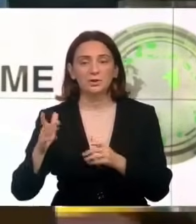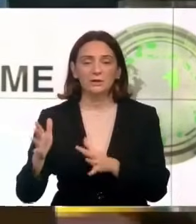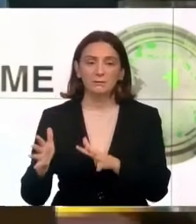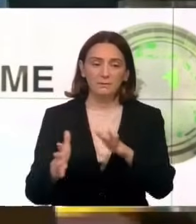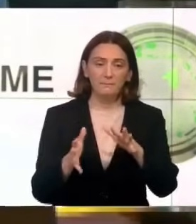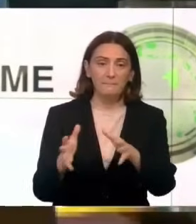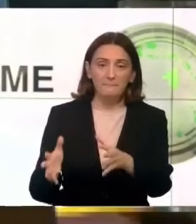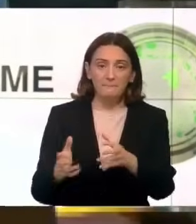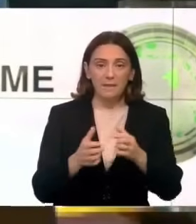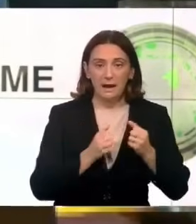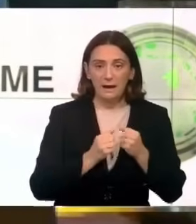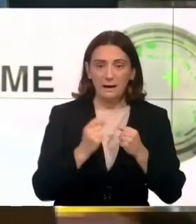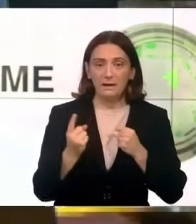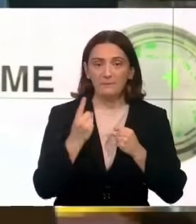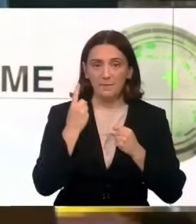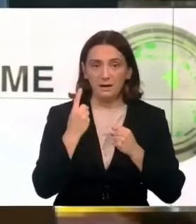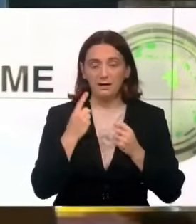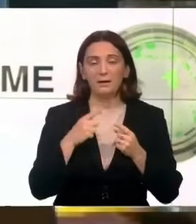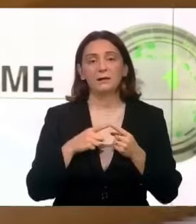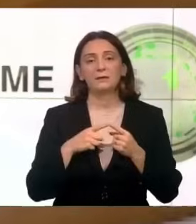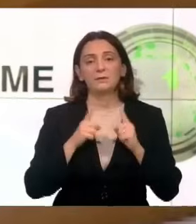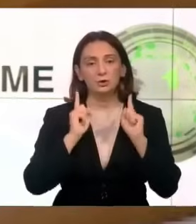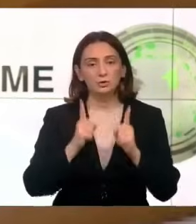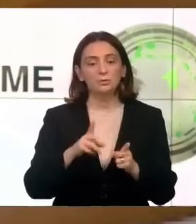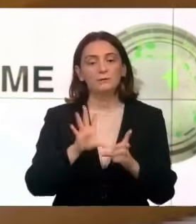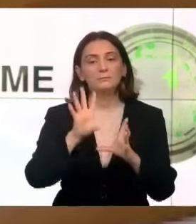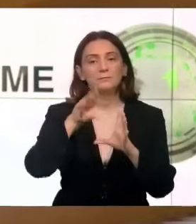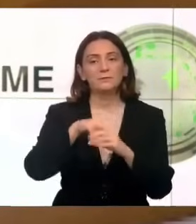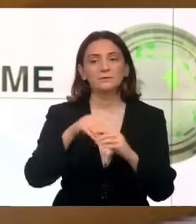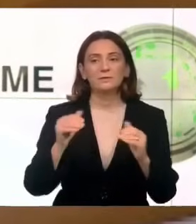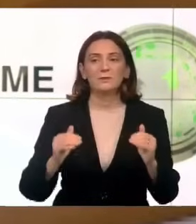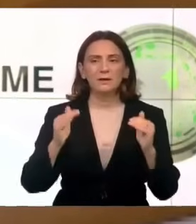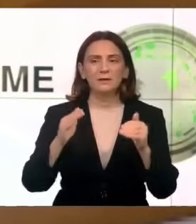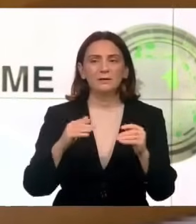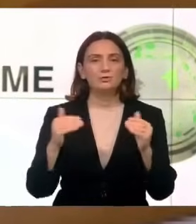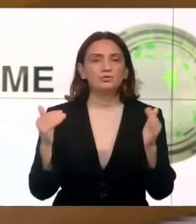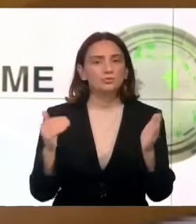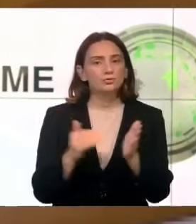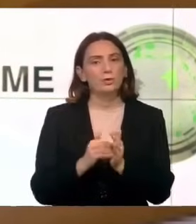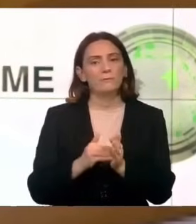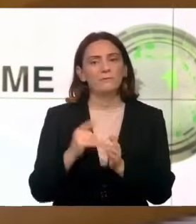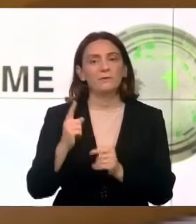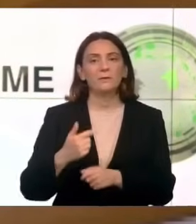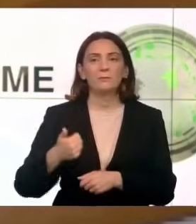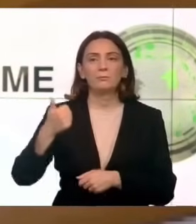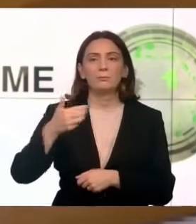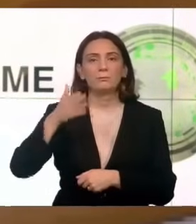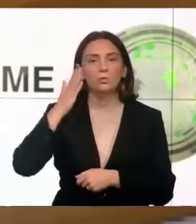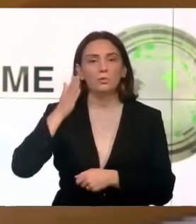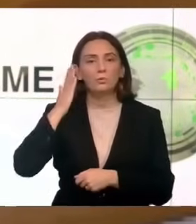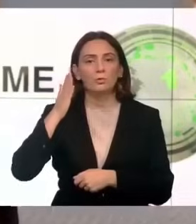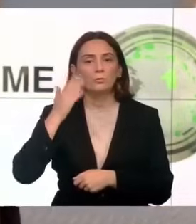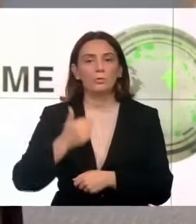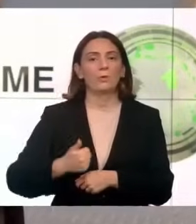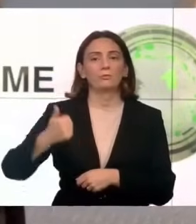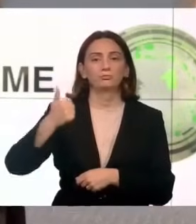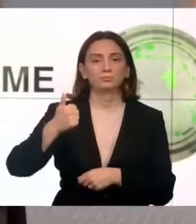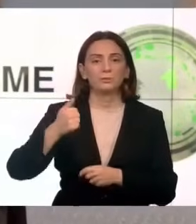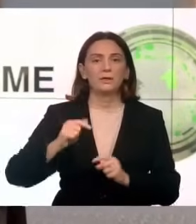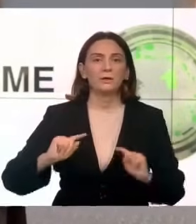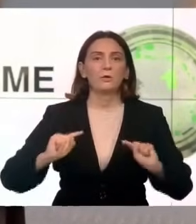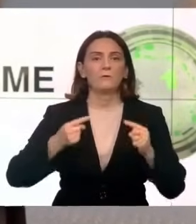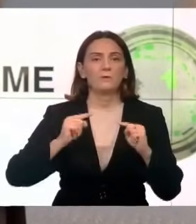zërat e grave në proceset e paqes. Sipas shefit të diplomacisë shqiptare, ky investim nuk është thjesht një detyrim financiar,